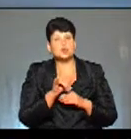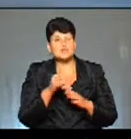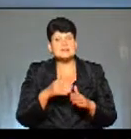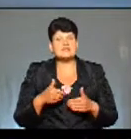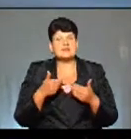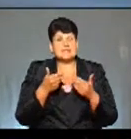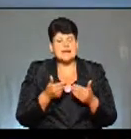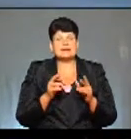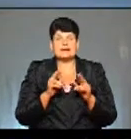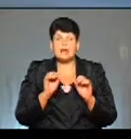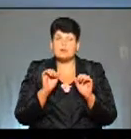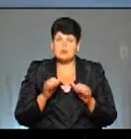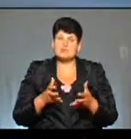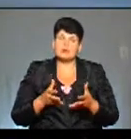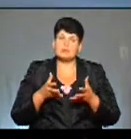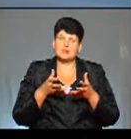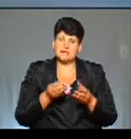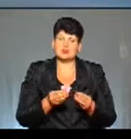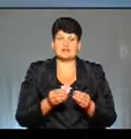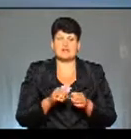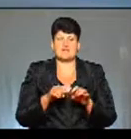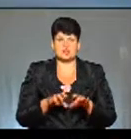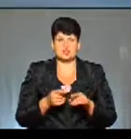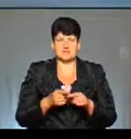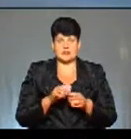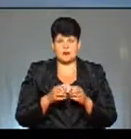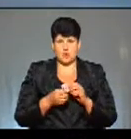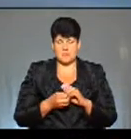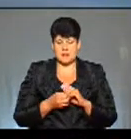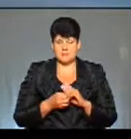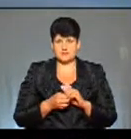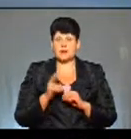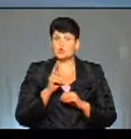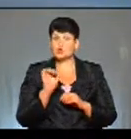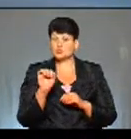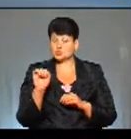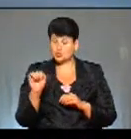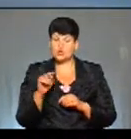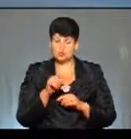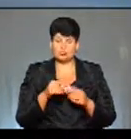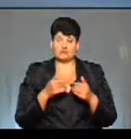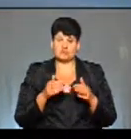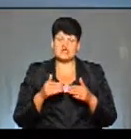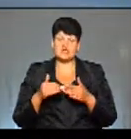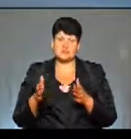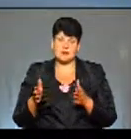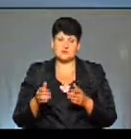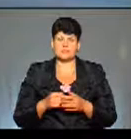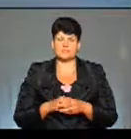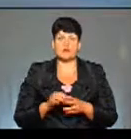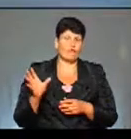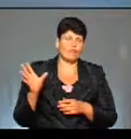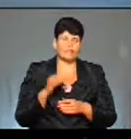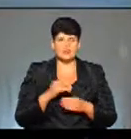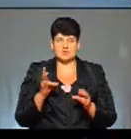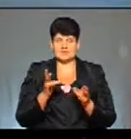можна вплинути на вирішення таких проблем? Ну, от, хто стукає, тому і відчиняється, то треба всюди